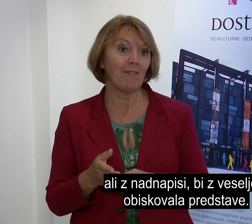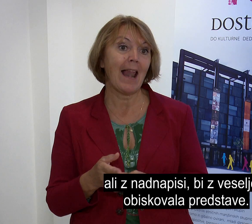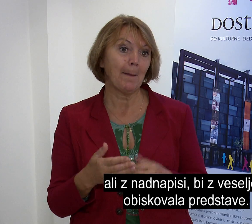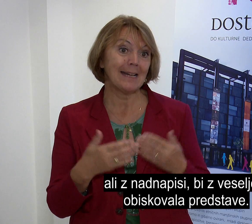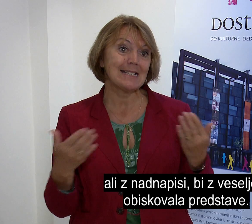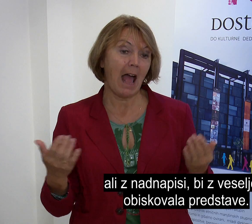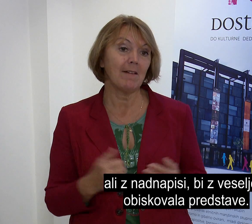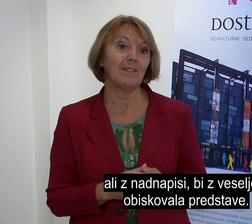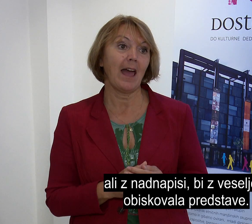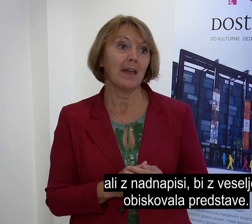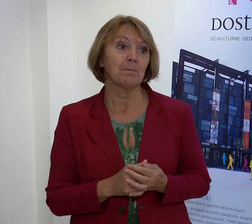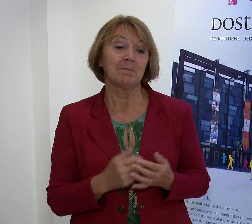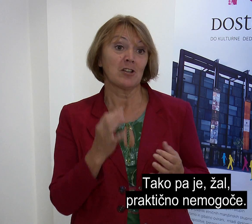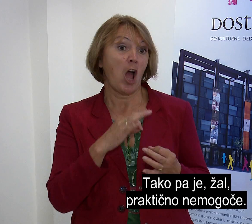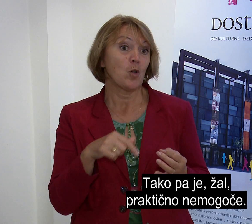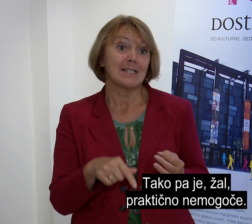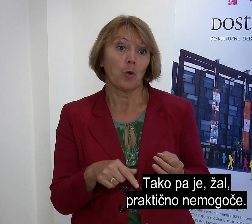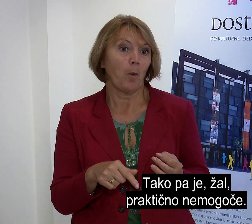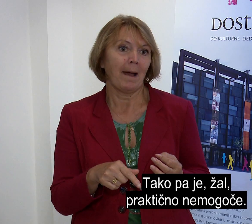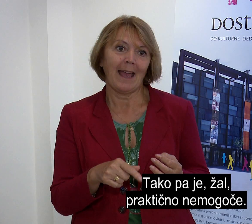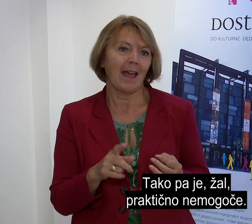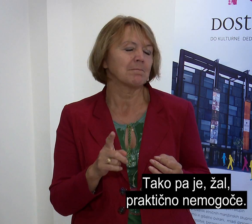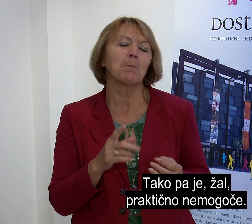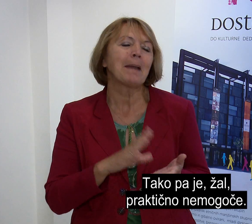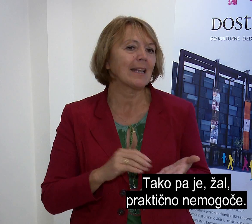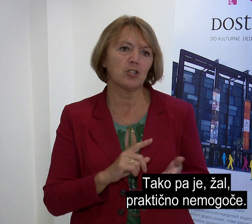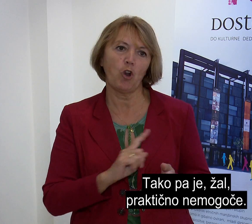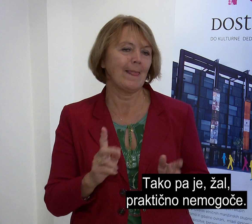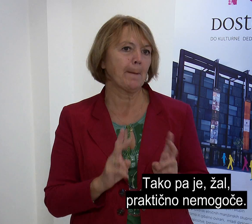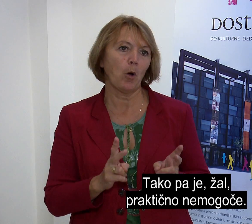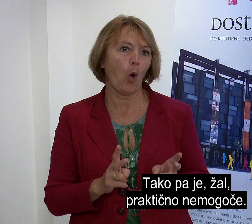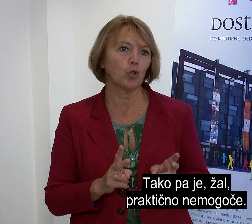Splošno likovno gledališče samo po sebi, kot pravim.